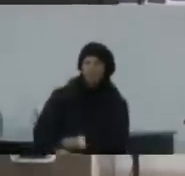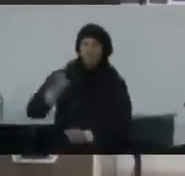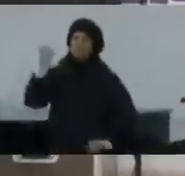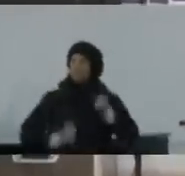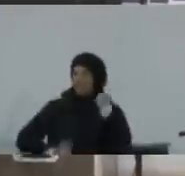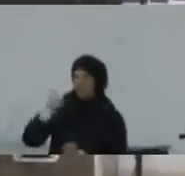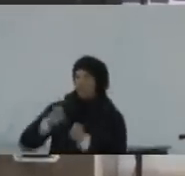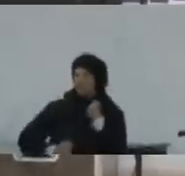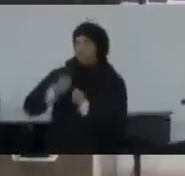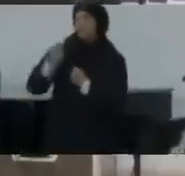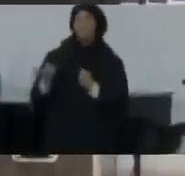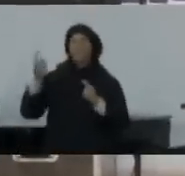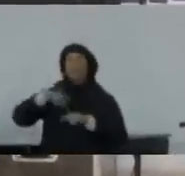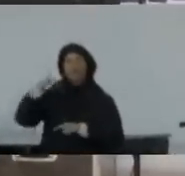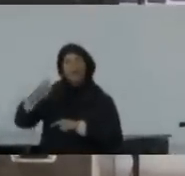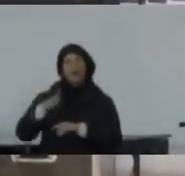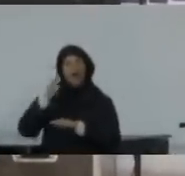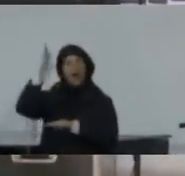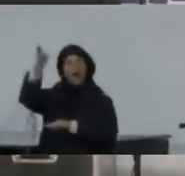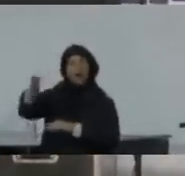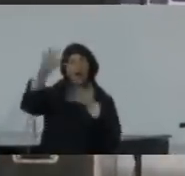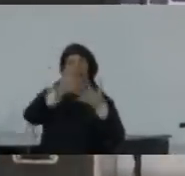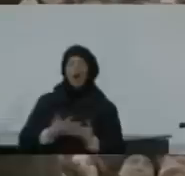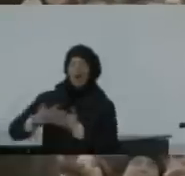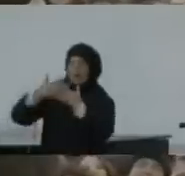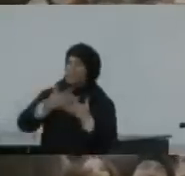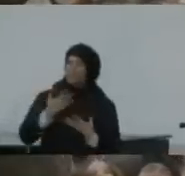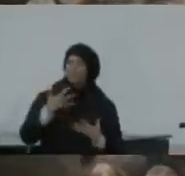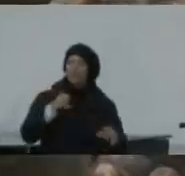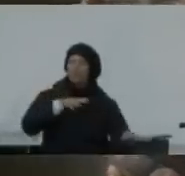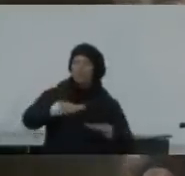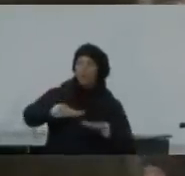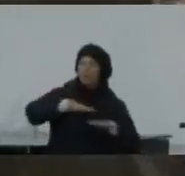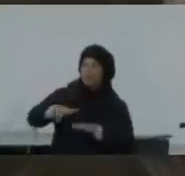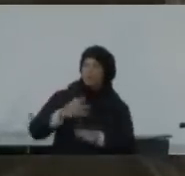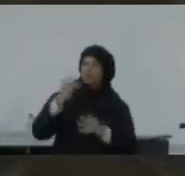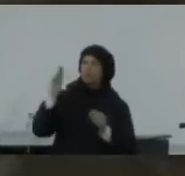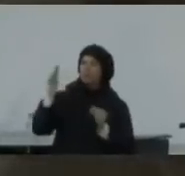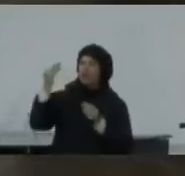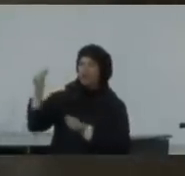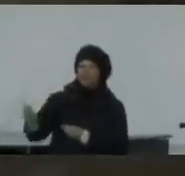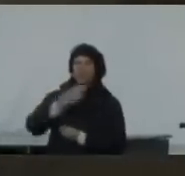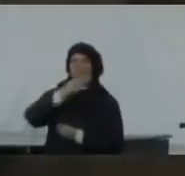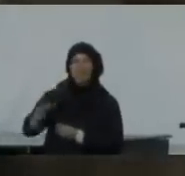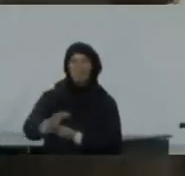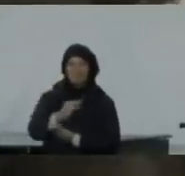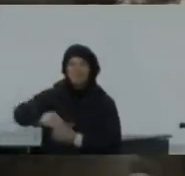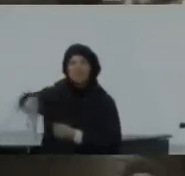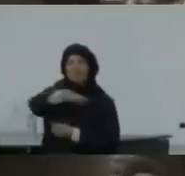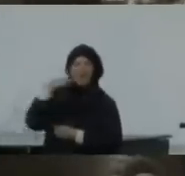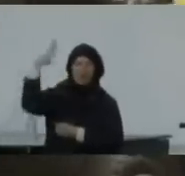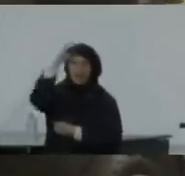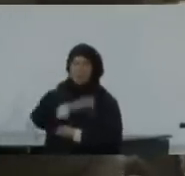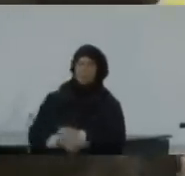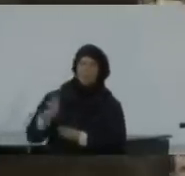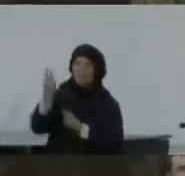Occupy Wall Street. E loro sono un movimento di giovani straordinari, hanno capito che questo sistema della finanza non può stare in piedi, che